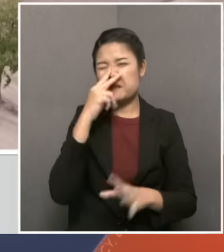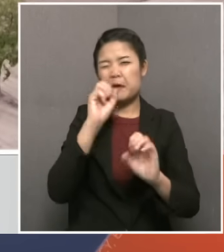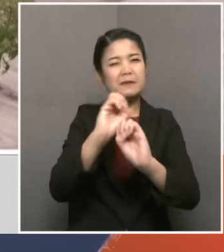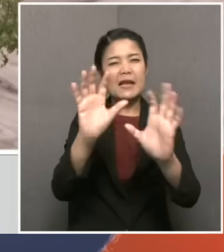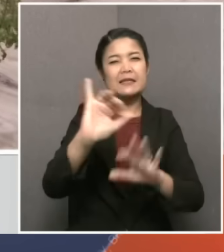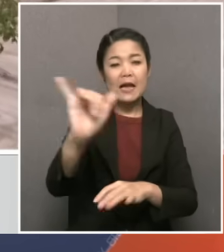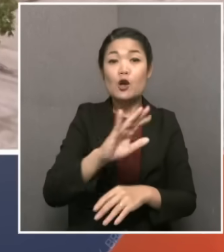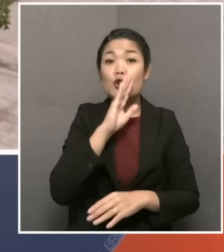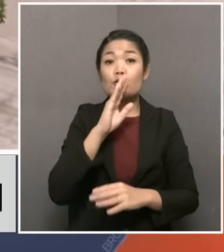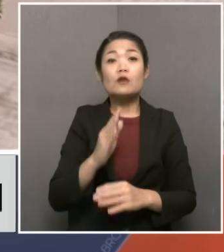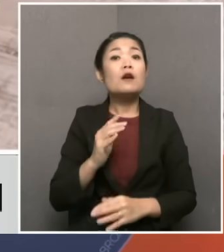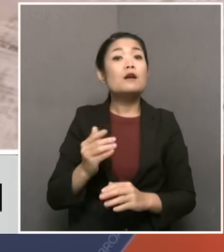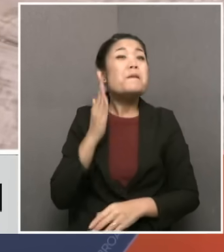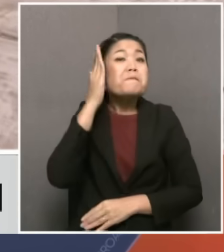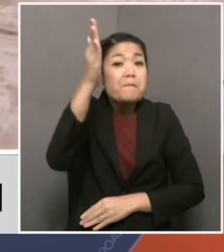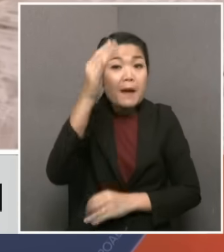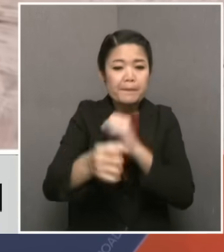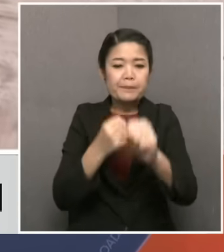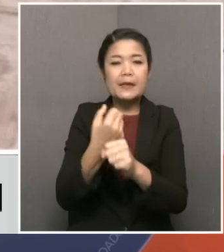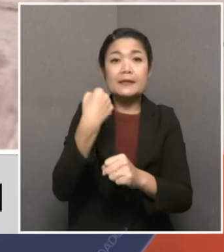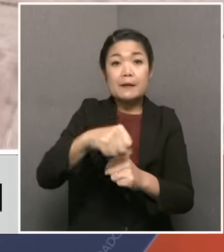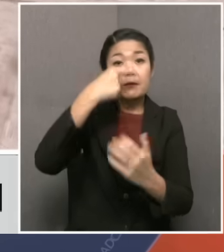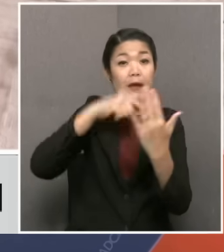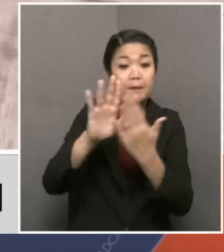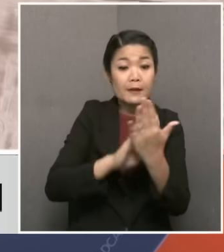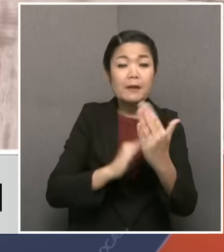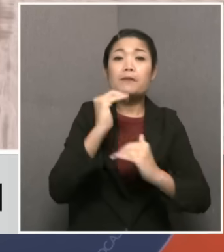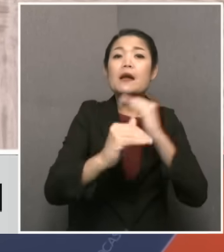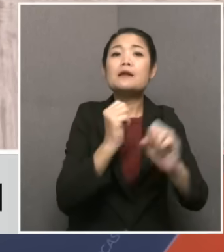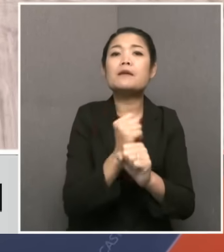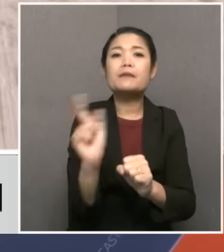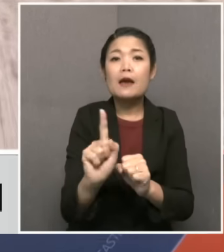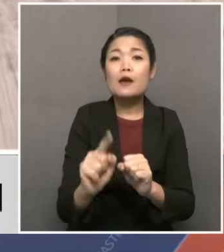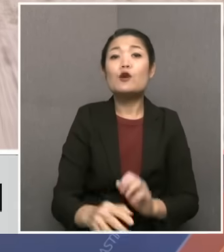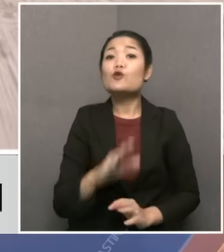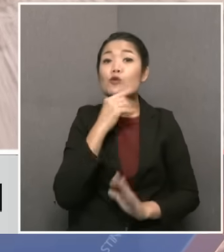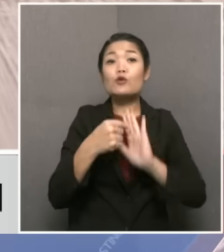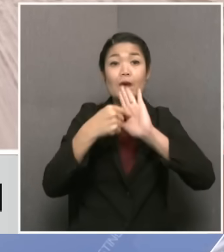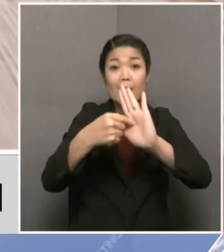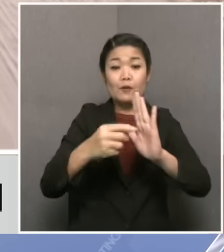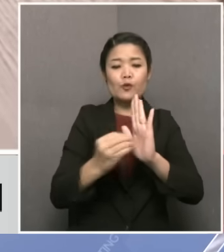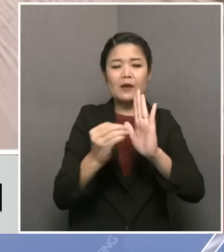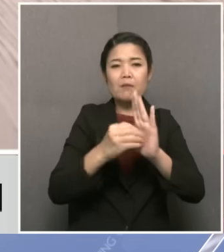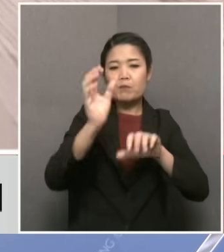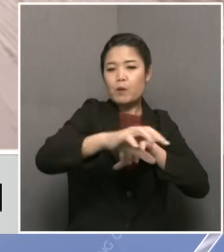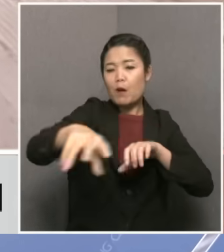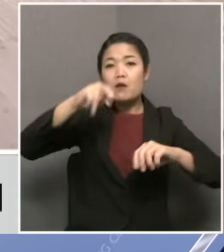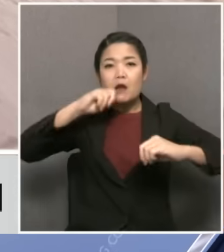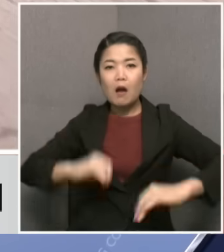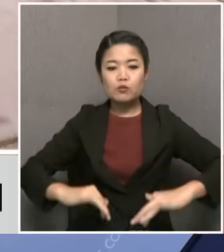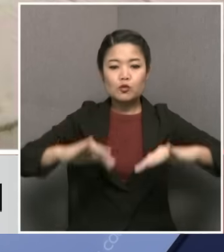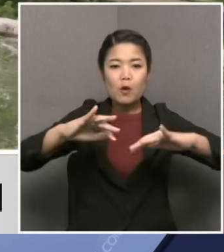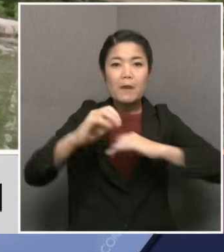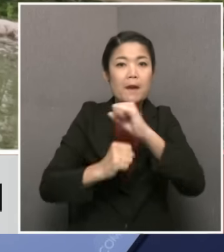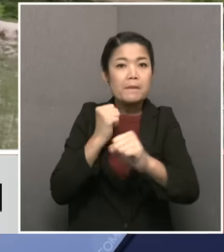10ปีข้างหน้าเนี่ยเราจะพัฒนาประเทศไปยังไงเนี่ยเช่นน้ำจะท่วมกรุงเทพเนี่ยภายใน 7-8 ปีเนี่ยความสูญเสียจะเป็น 50,000 ล้าน แสนล้